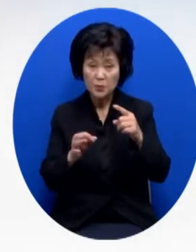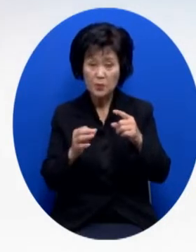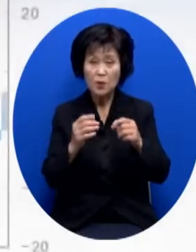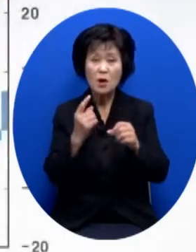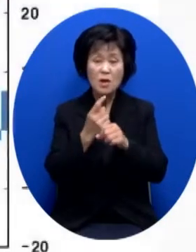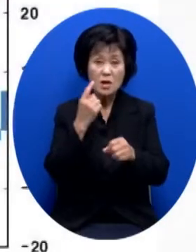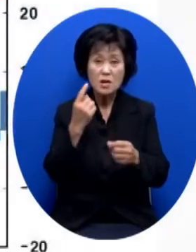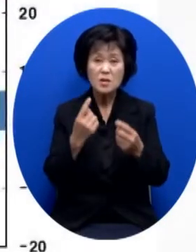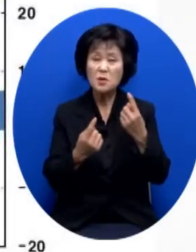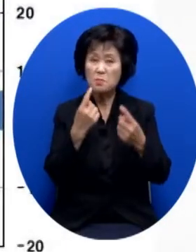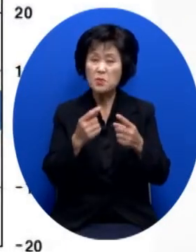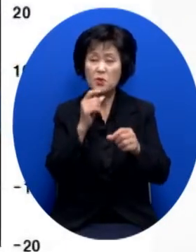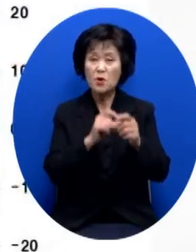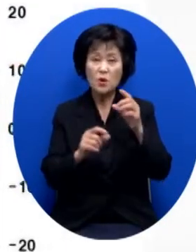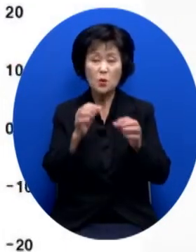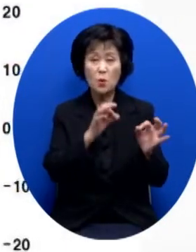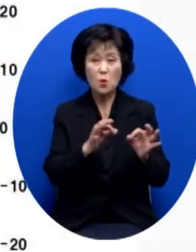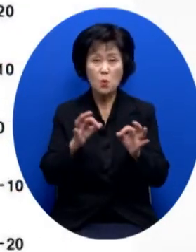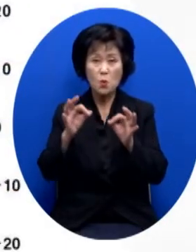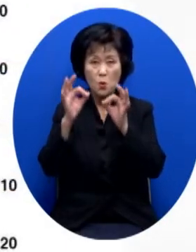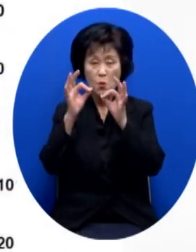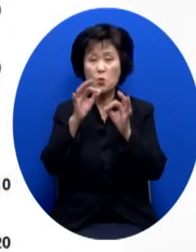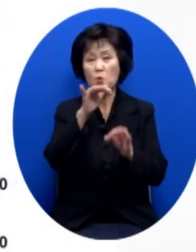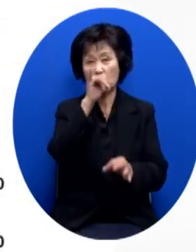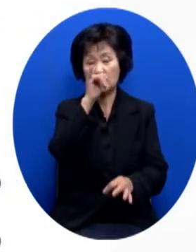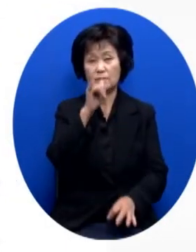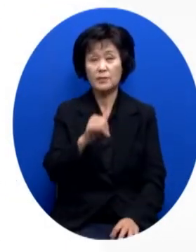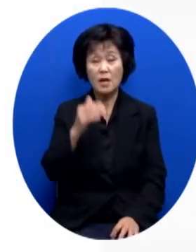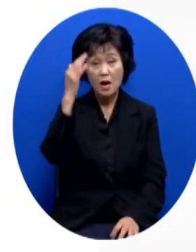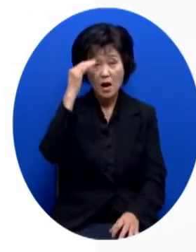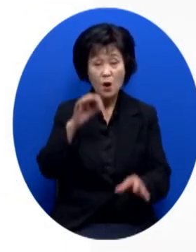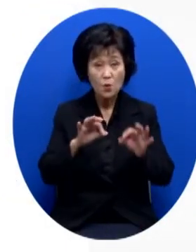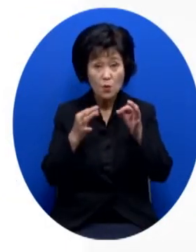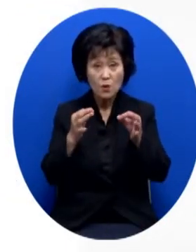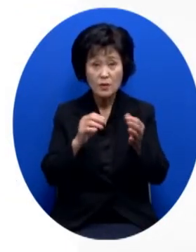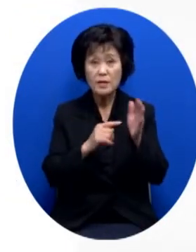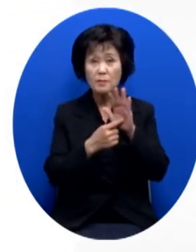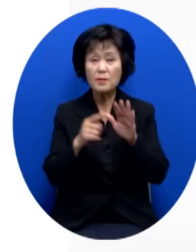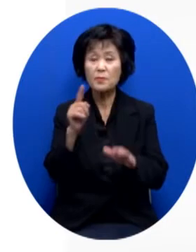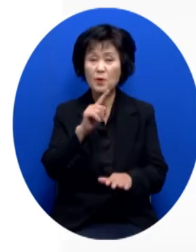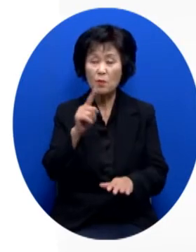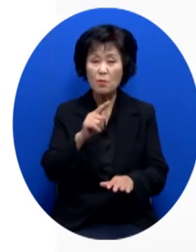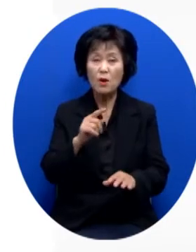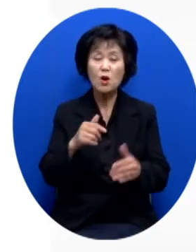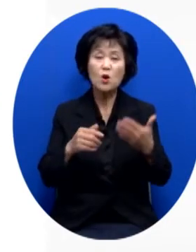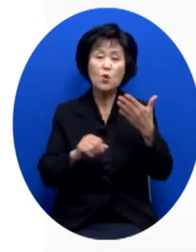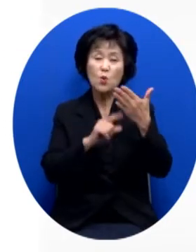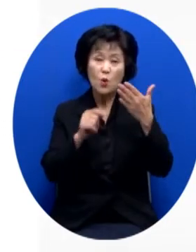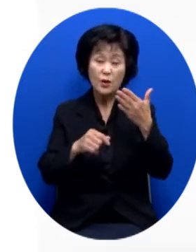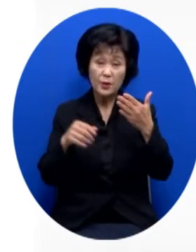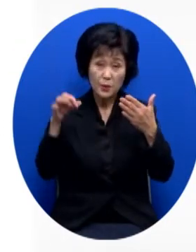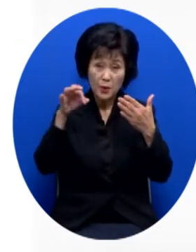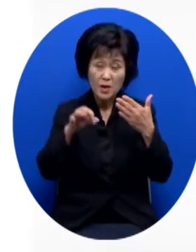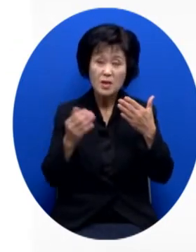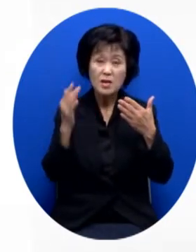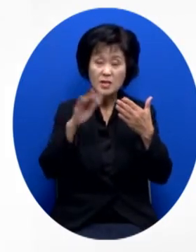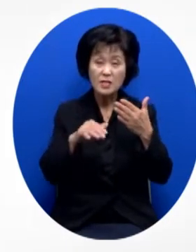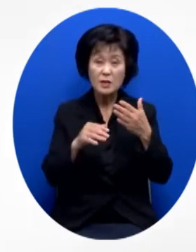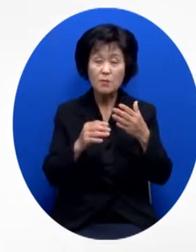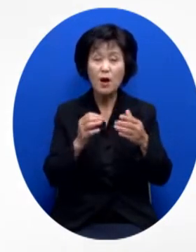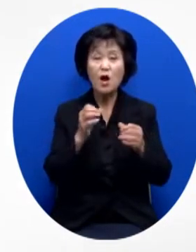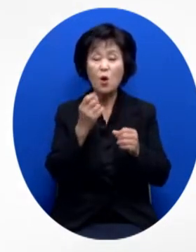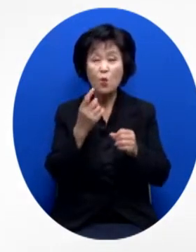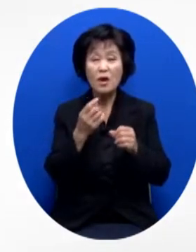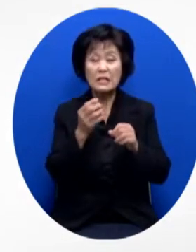오른 154.38을 기록했습니다. 한국은행은 9월에도 국제유가는 하락했지만 원달러 환율